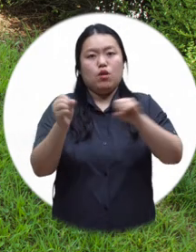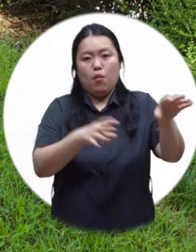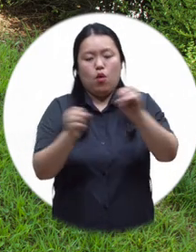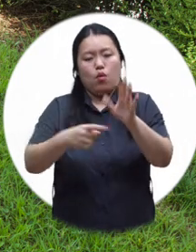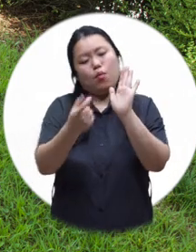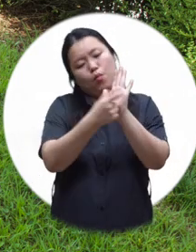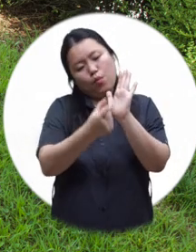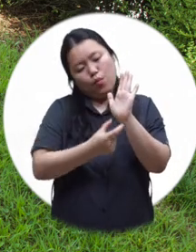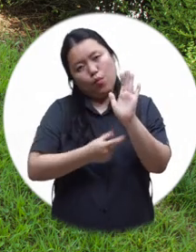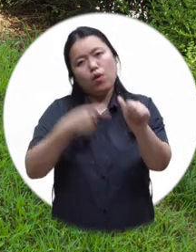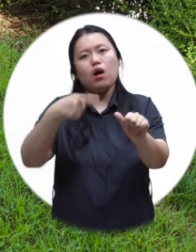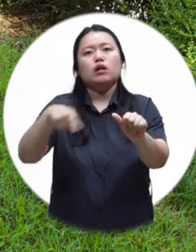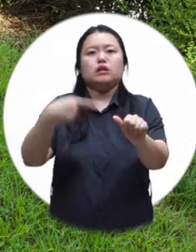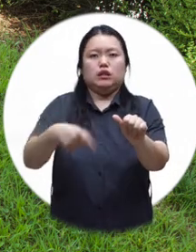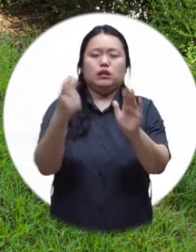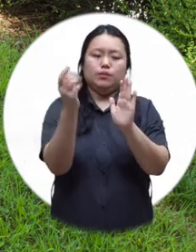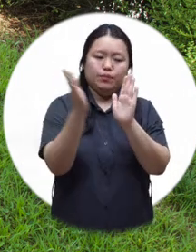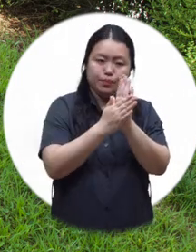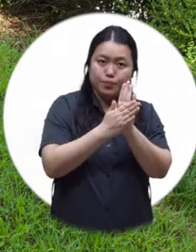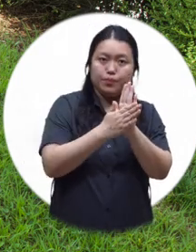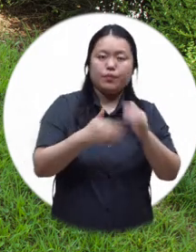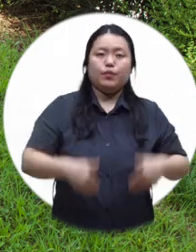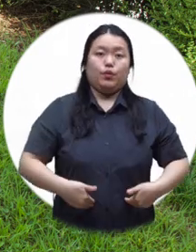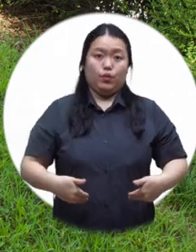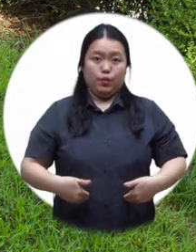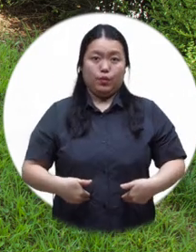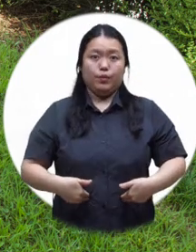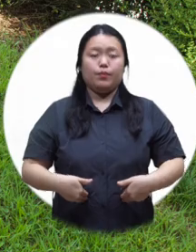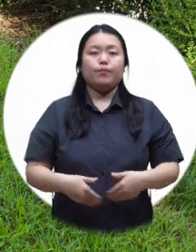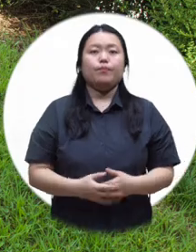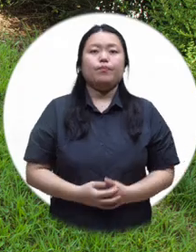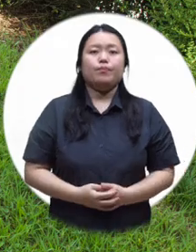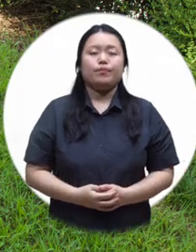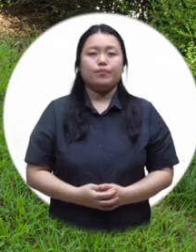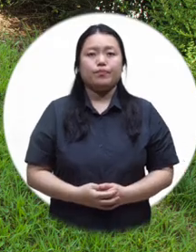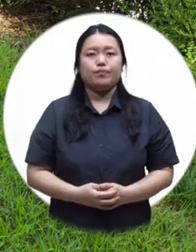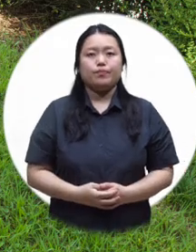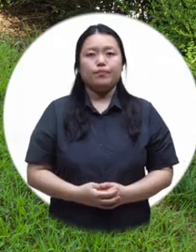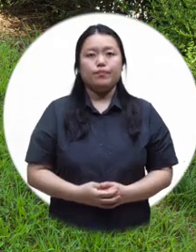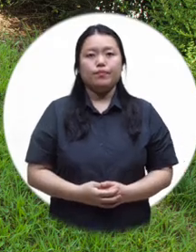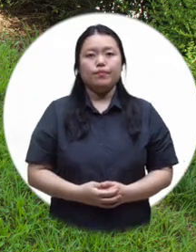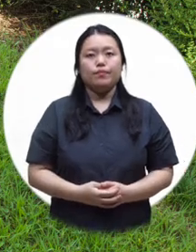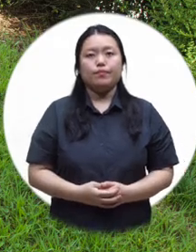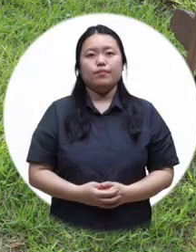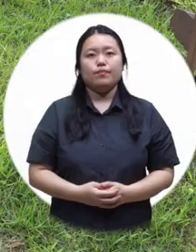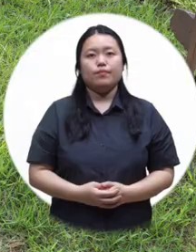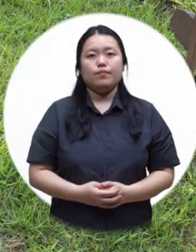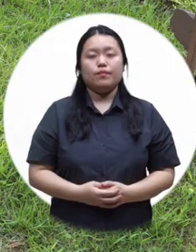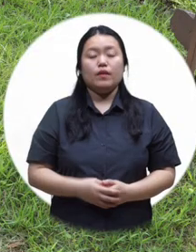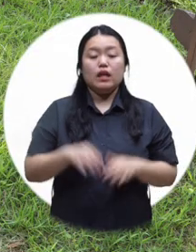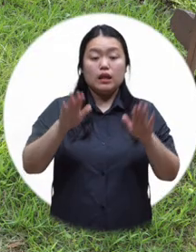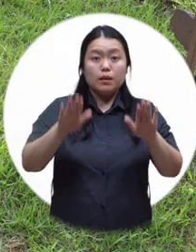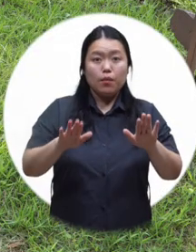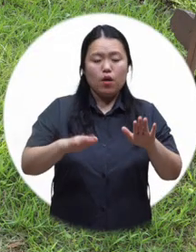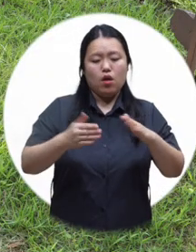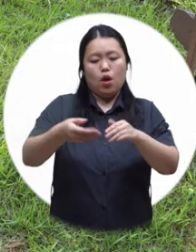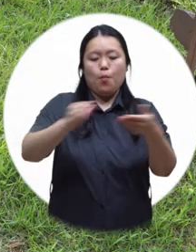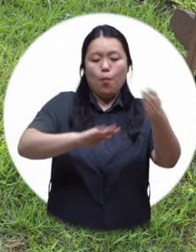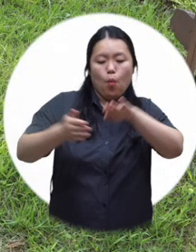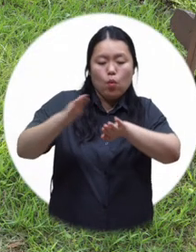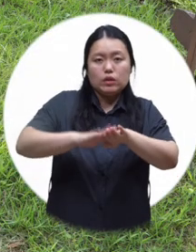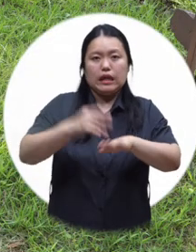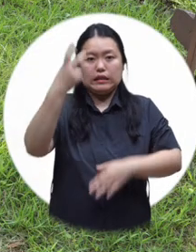각인 또는 라벨 부착을 통해 분리배출 표시를 적정하게 했는지에 대한 점검인 건데요 이번 과대포장